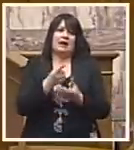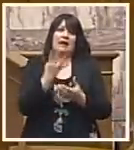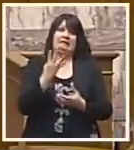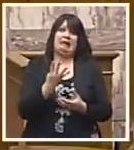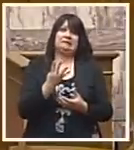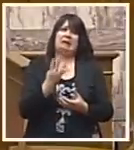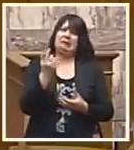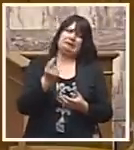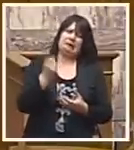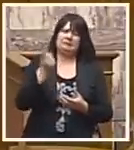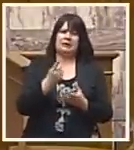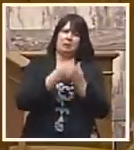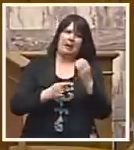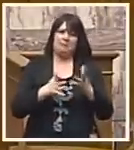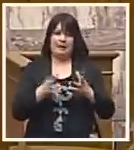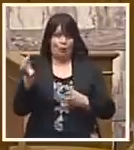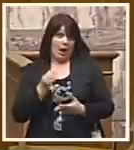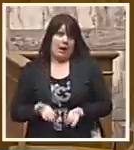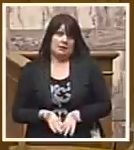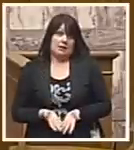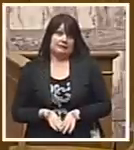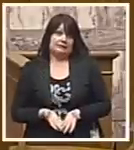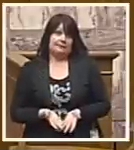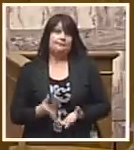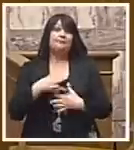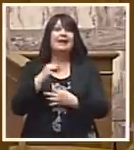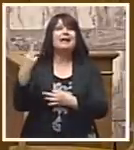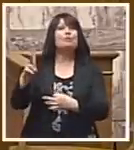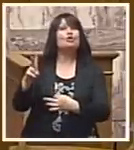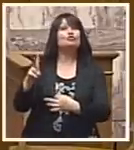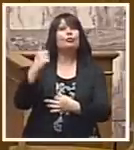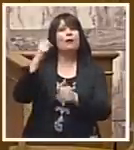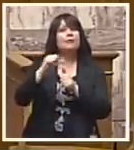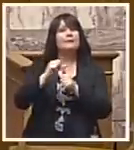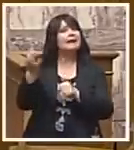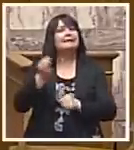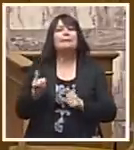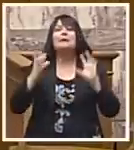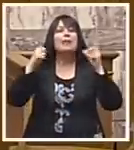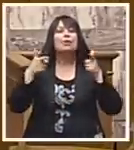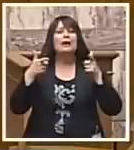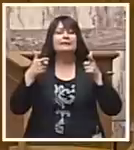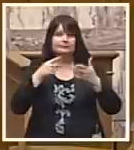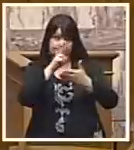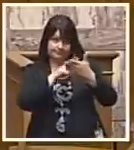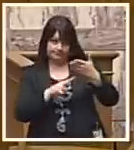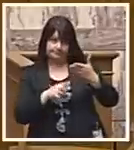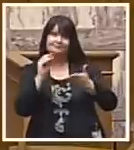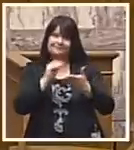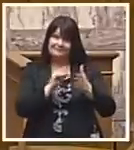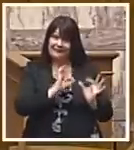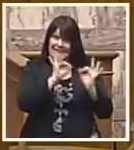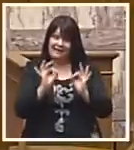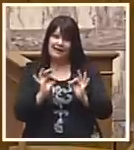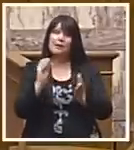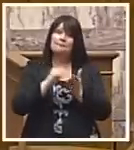4,5%. Και πάλι, τι μας είπε ο εκπρόσωπός σας πριν από ένα μήνα. Διαβάζω. Επαναλαμβάνουμε ότι ο κύριος